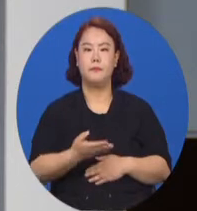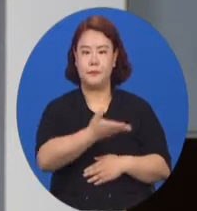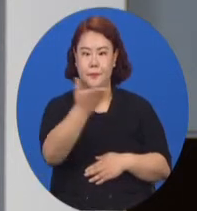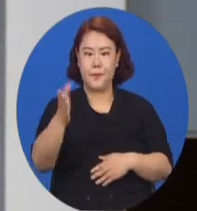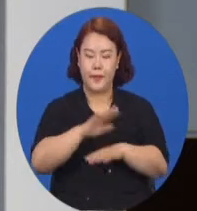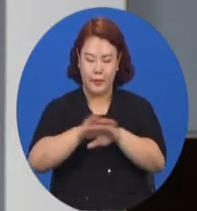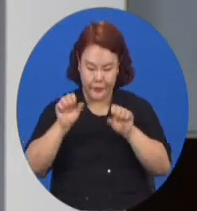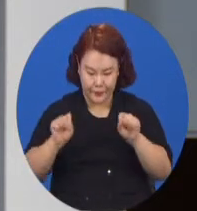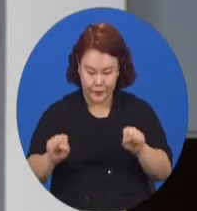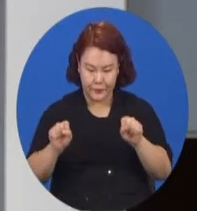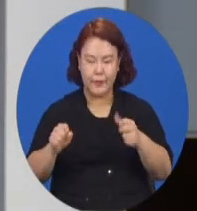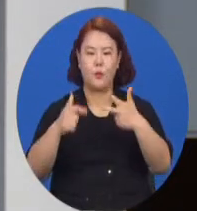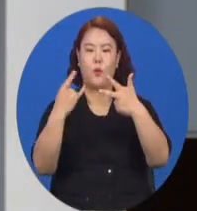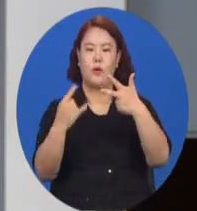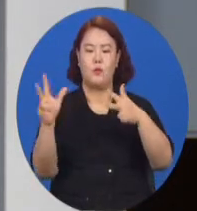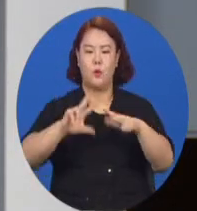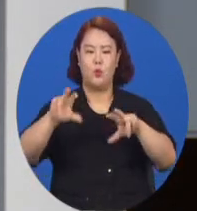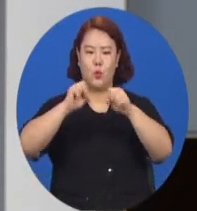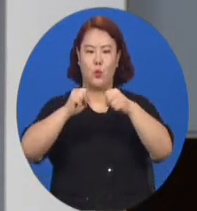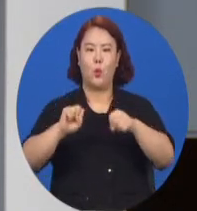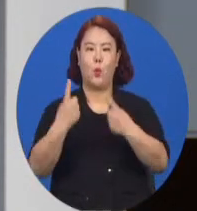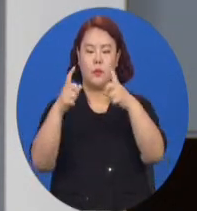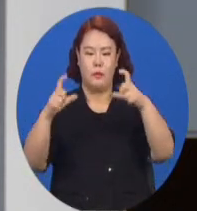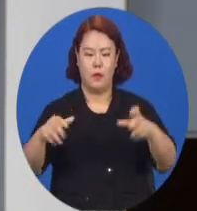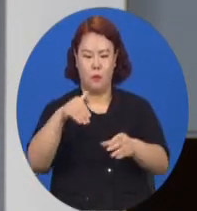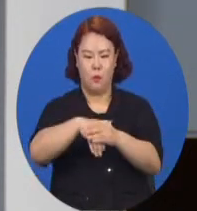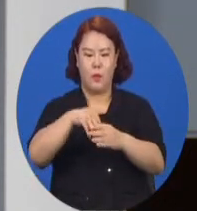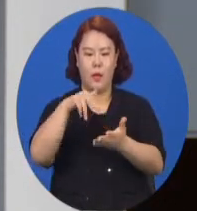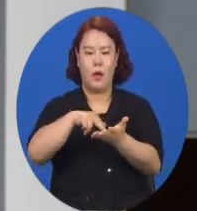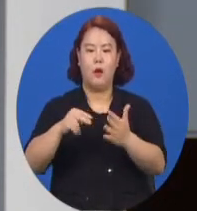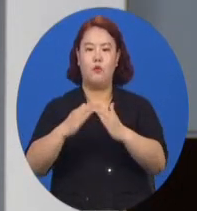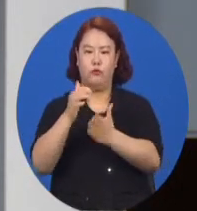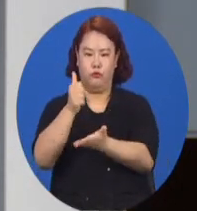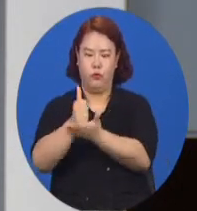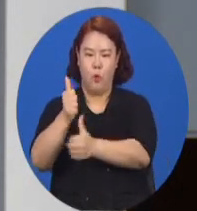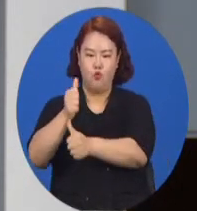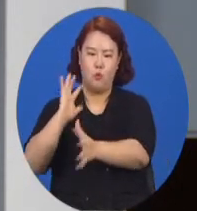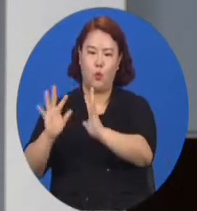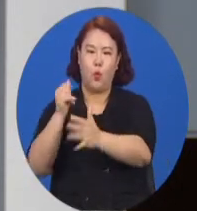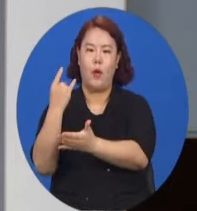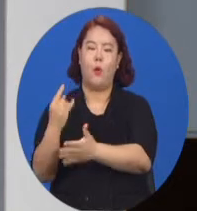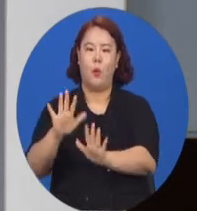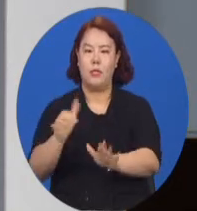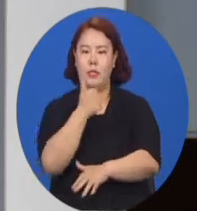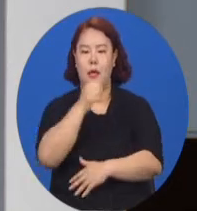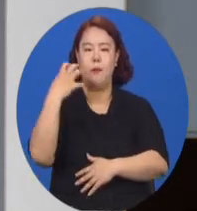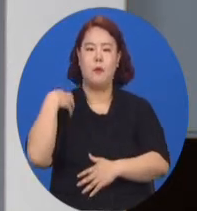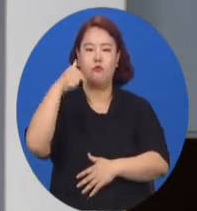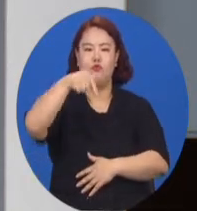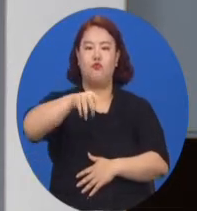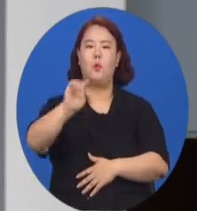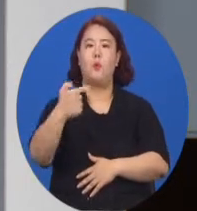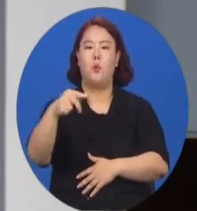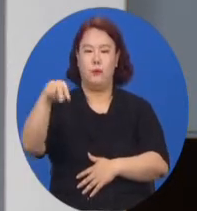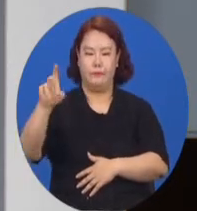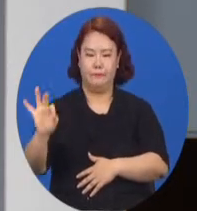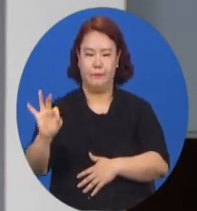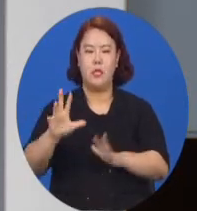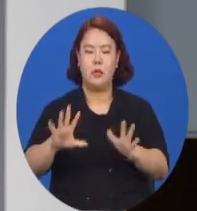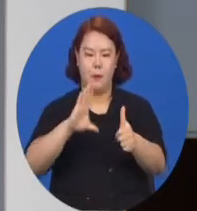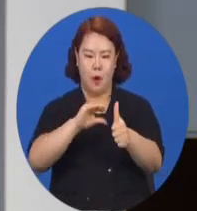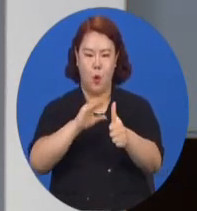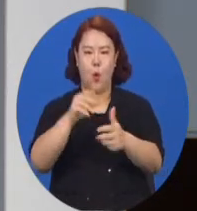네, 시청자 여러분 안녕하십니까. 제7회 전국 동시지방선거 단양군 수선거 후보자 토론회 오늘 진행을 맡은 구본상입니다. 이